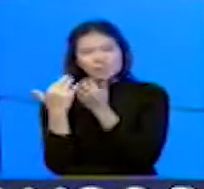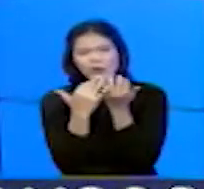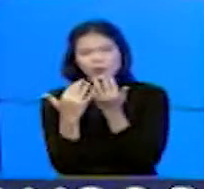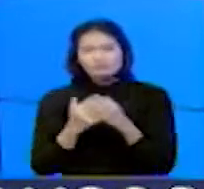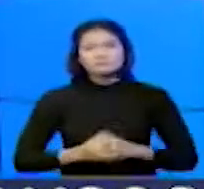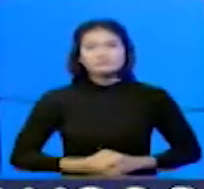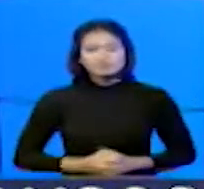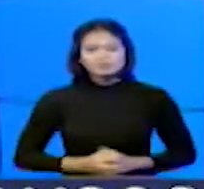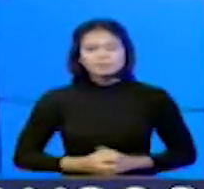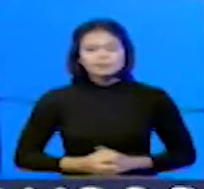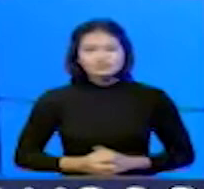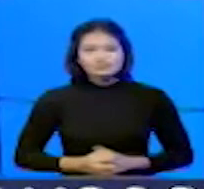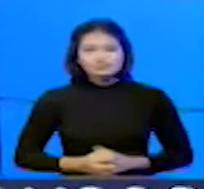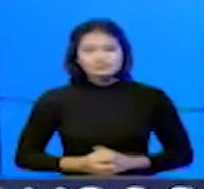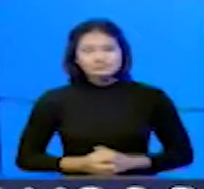Barat.